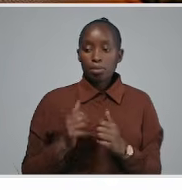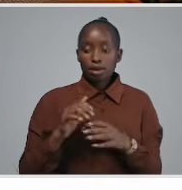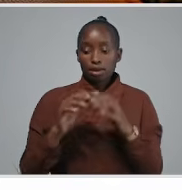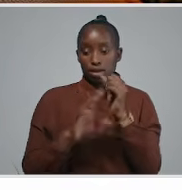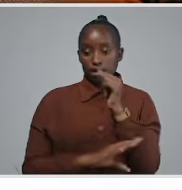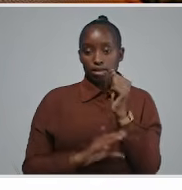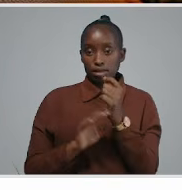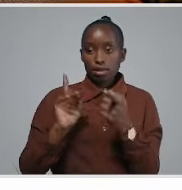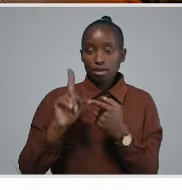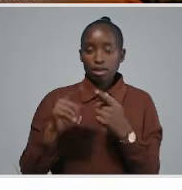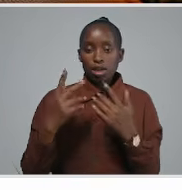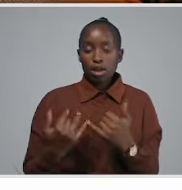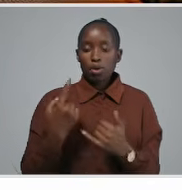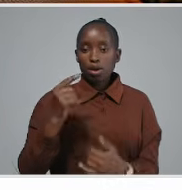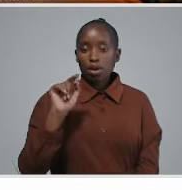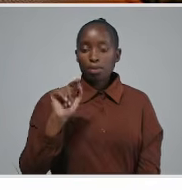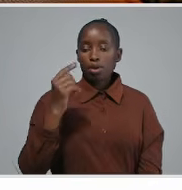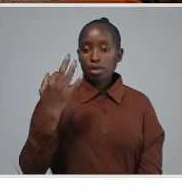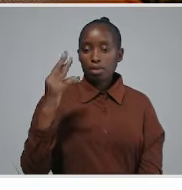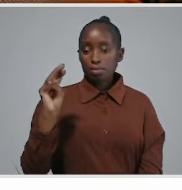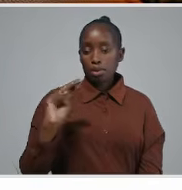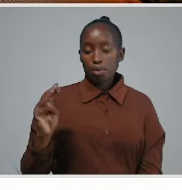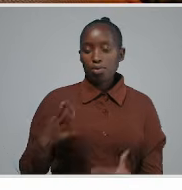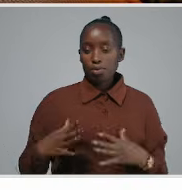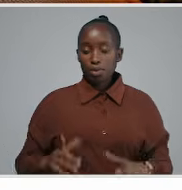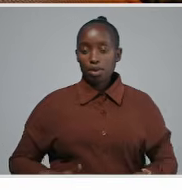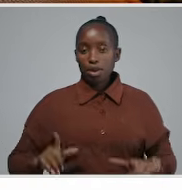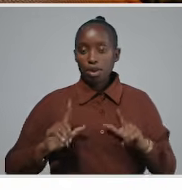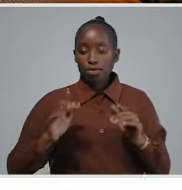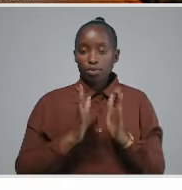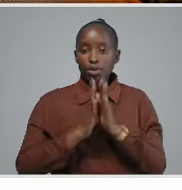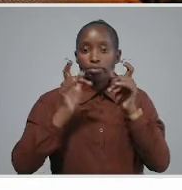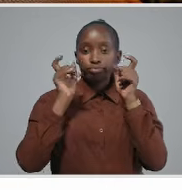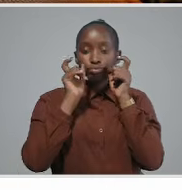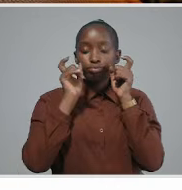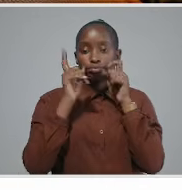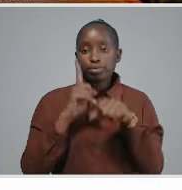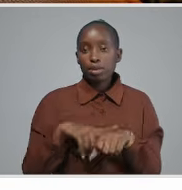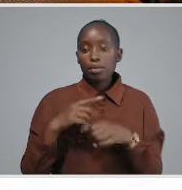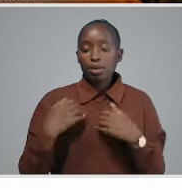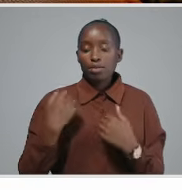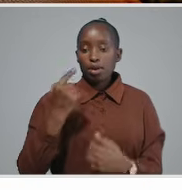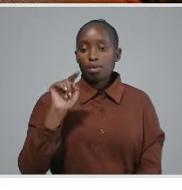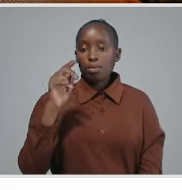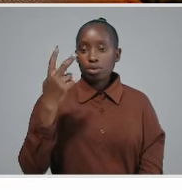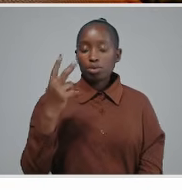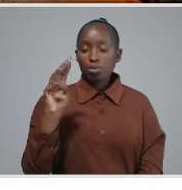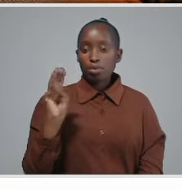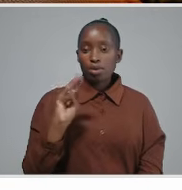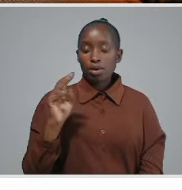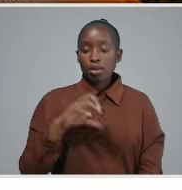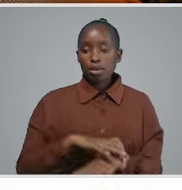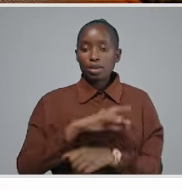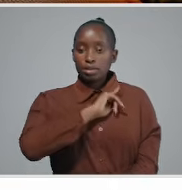sasa, watu milioni 1.3 wanaishi na virusi vya HIV, ikiwemo watu milioni 1.2 wanaopokea